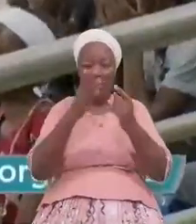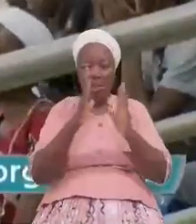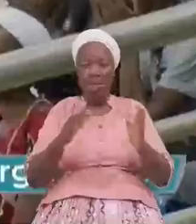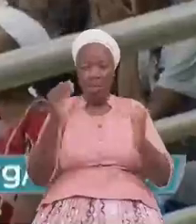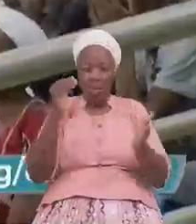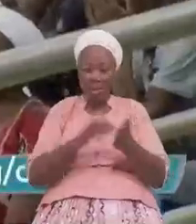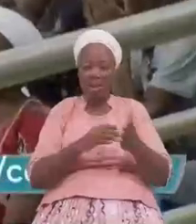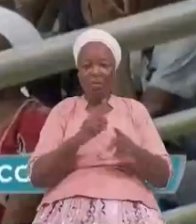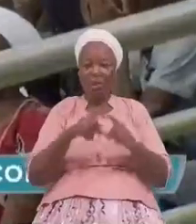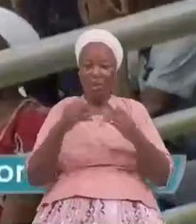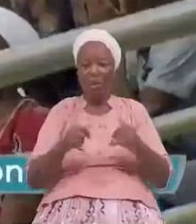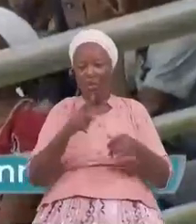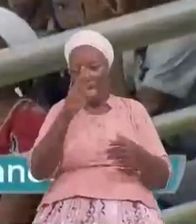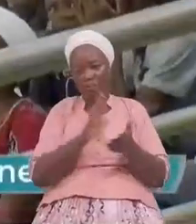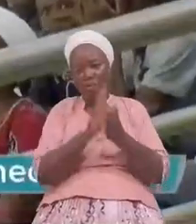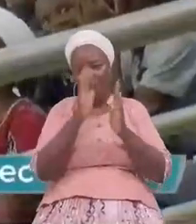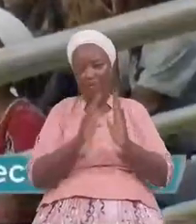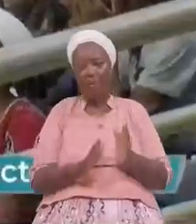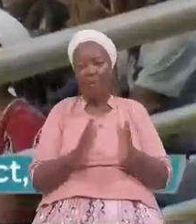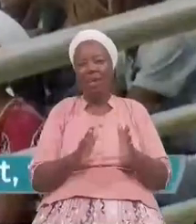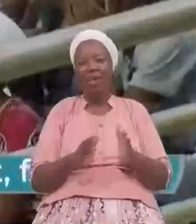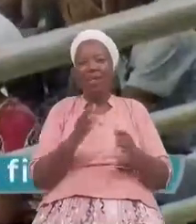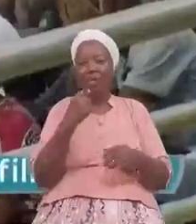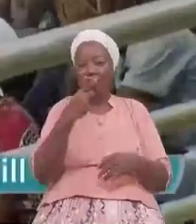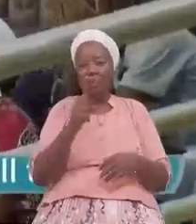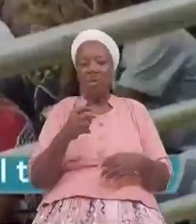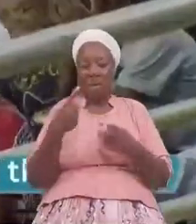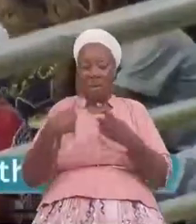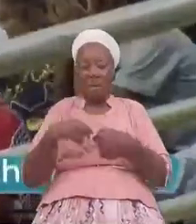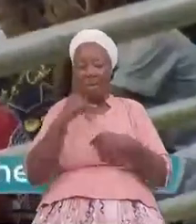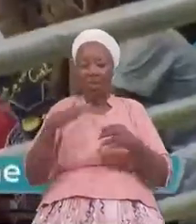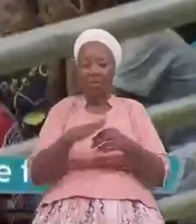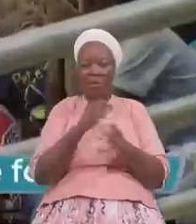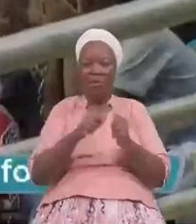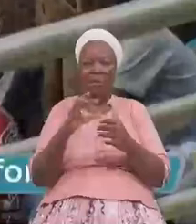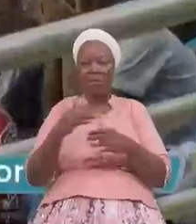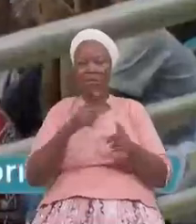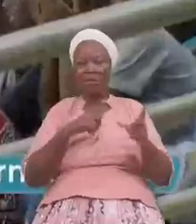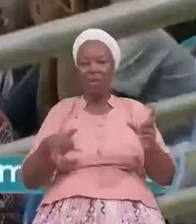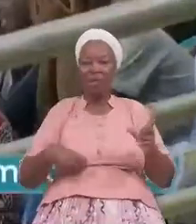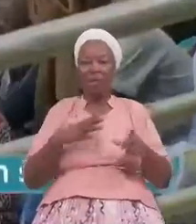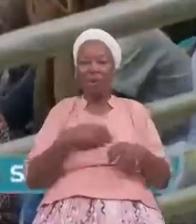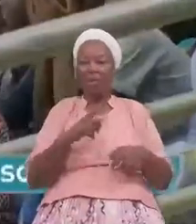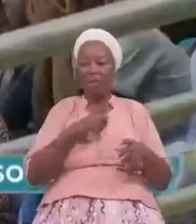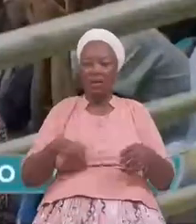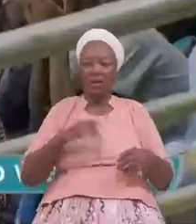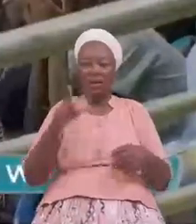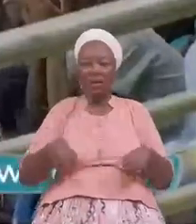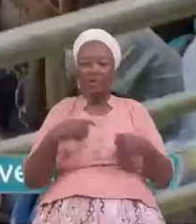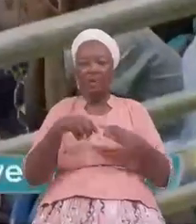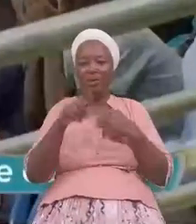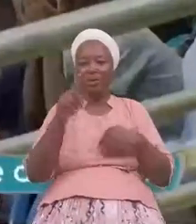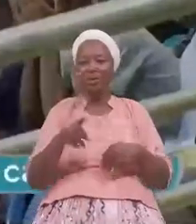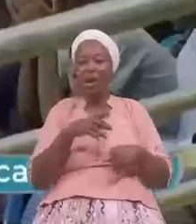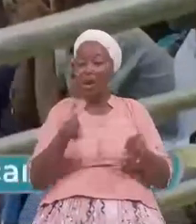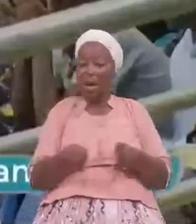En qui habite l'esprit du Dieu très haut. Et tu sais quoi? Dès que tu donneras ta vie à Christ,